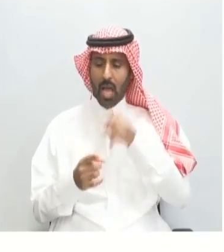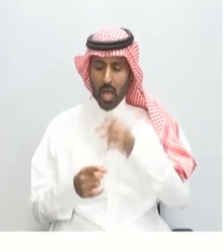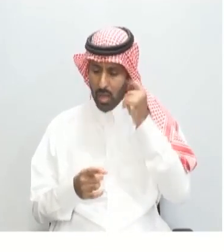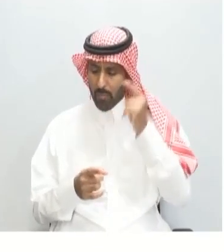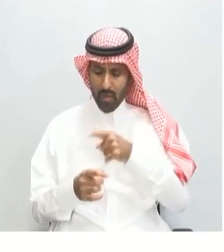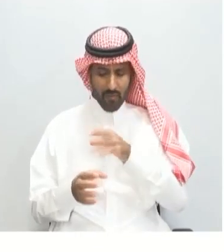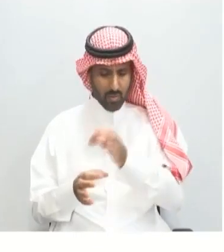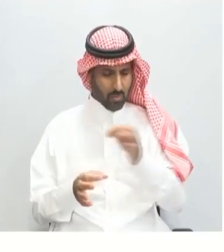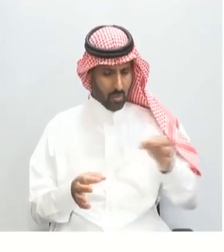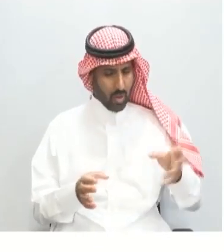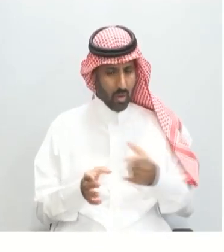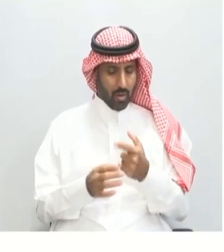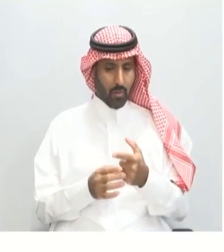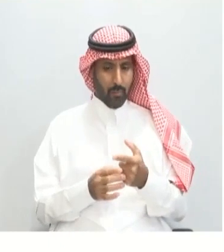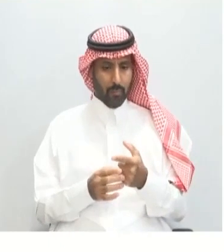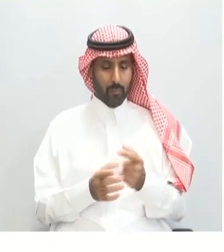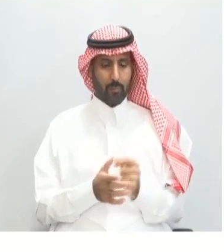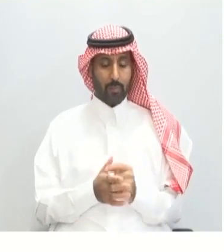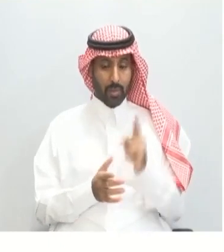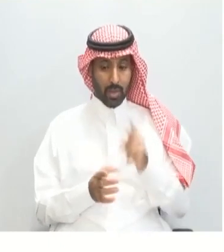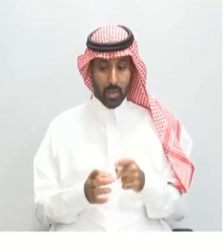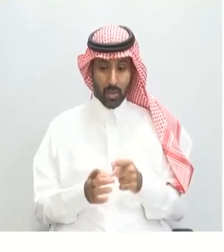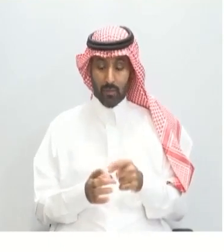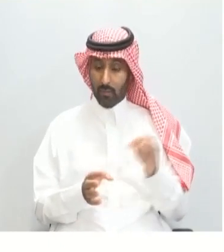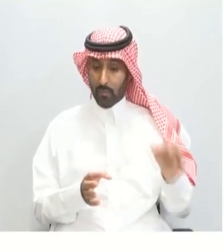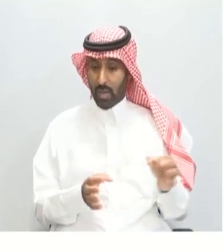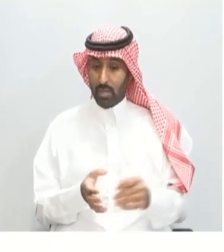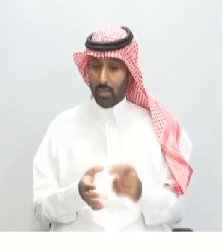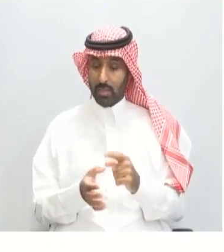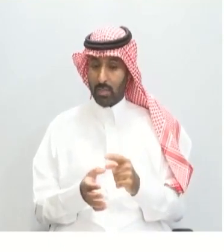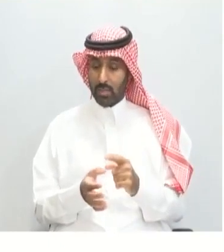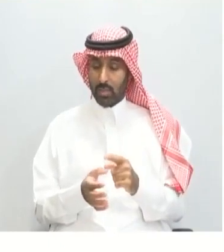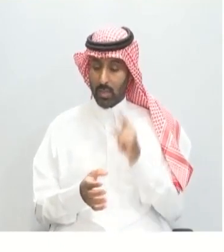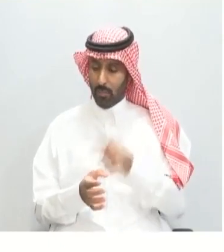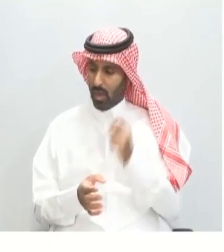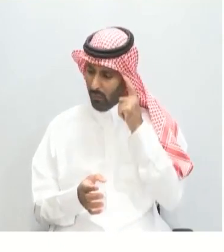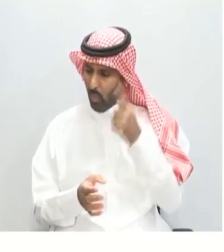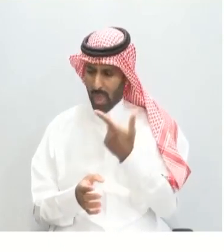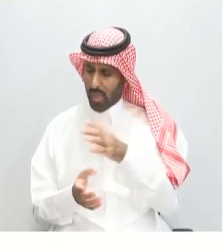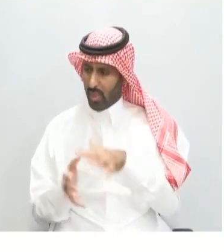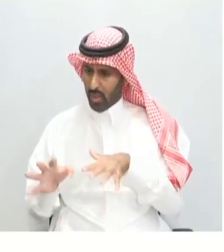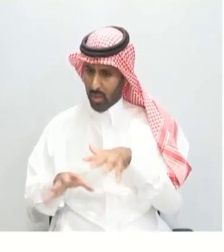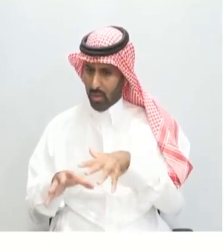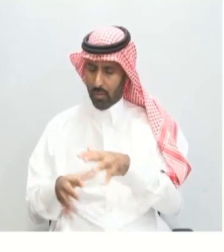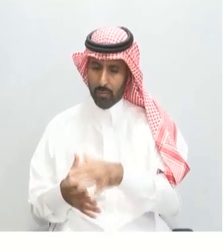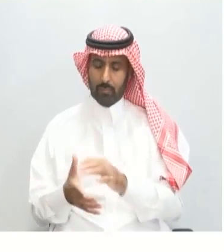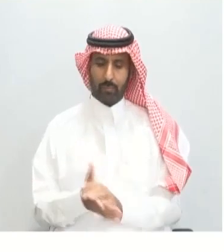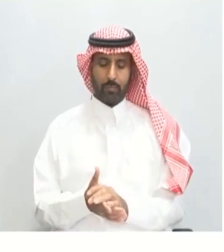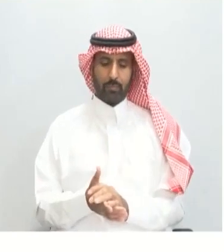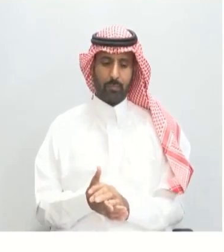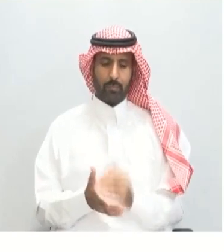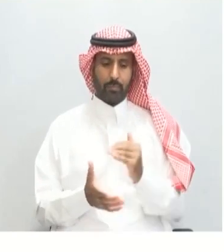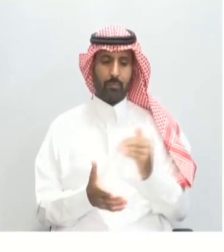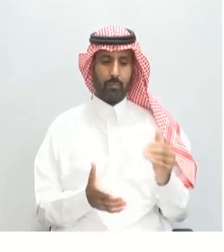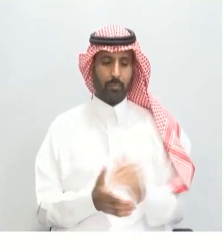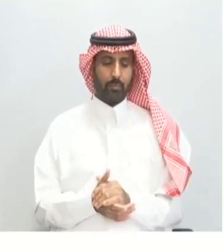او الرص الزلزالي وفيها مركز للرسل الزلزالي ليتابع ما يحدث